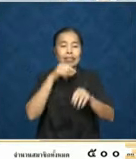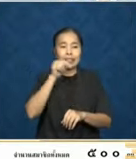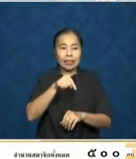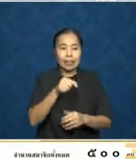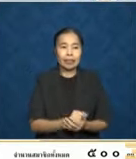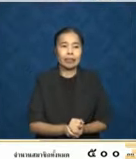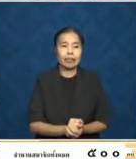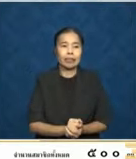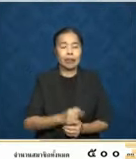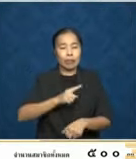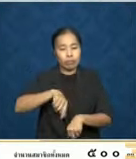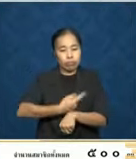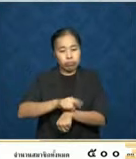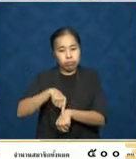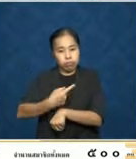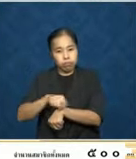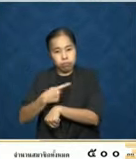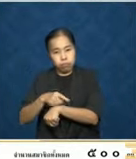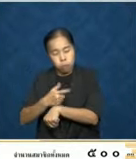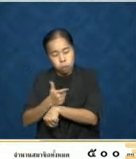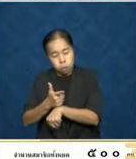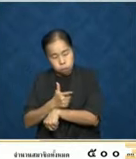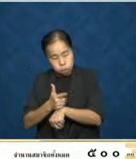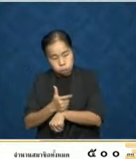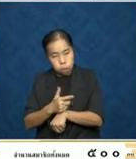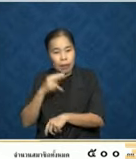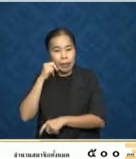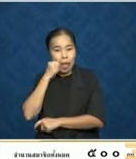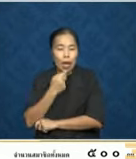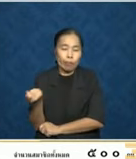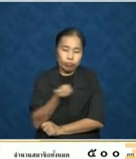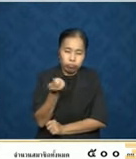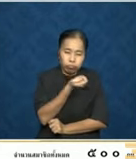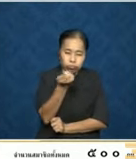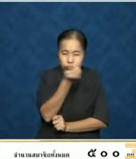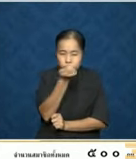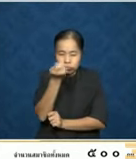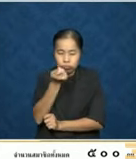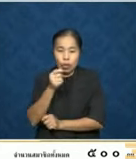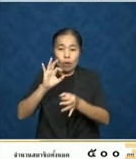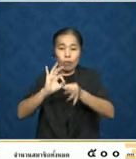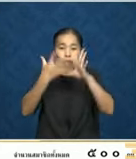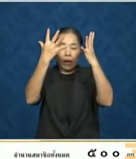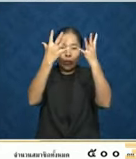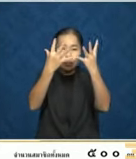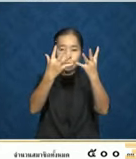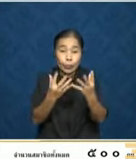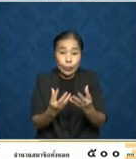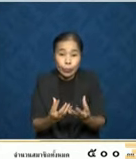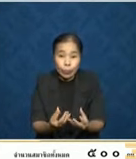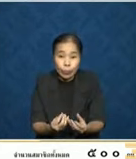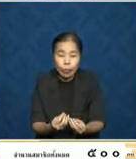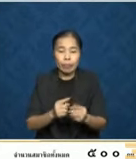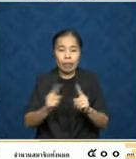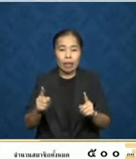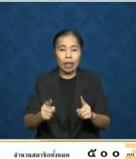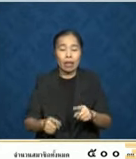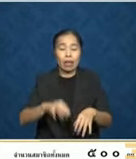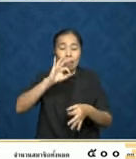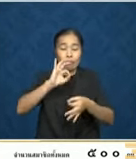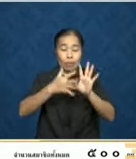เวลาอยู่หลายชั่วโมงเลยค่ะท่านประธานถึงจะสามารถควบคุมเพลิงได้แต่การไหม้ของบ่อขยะแห่